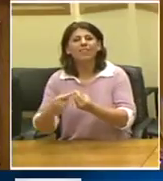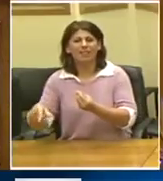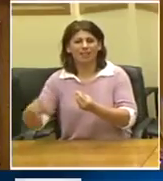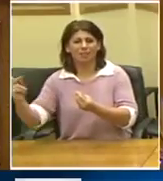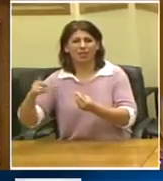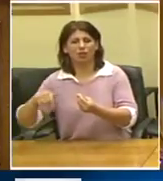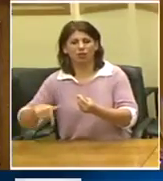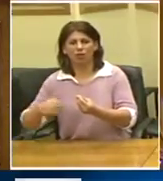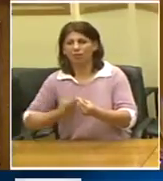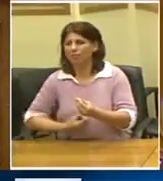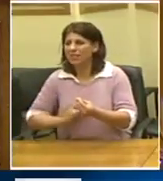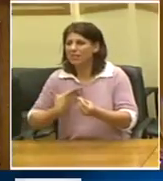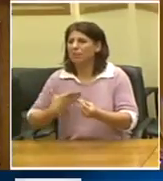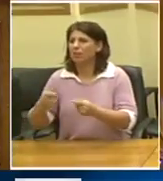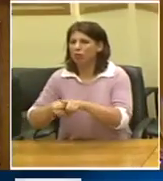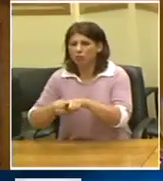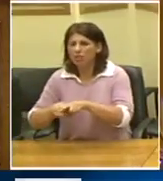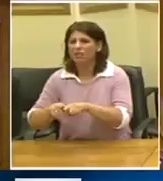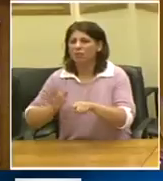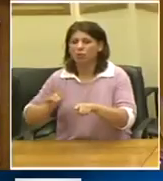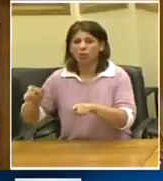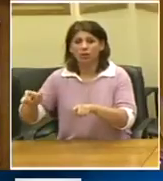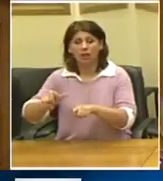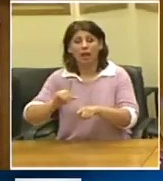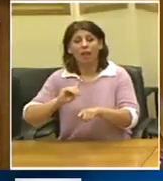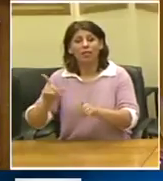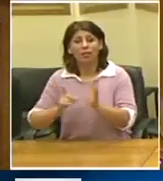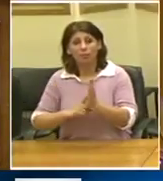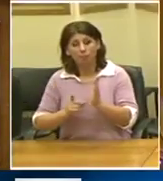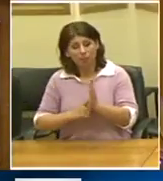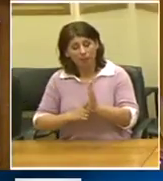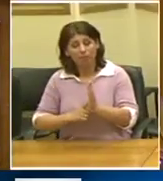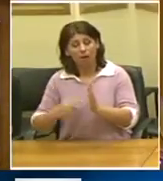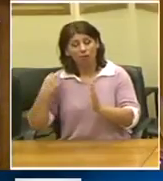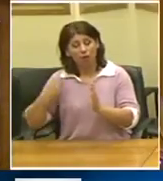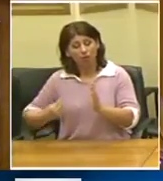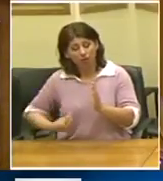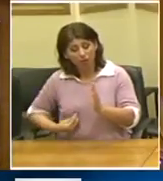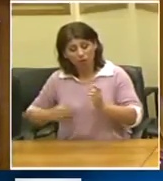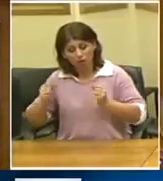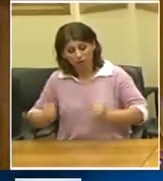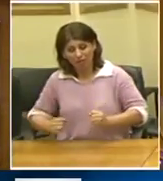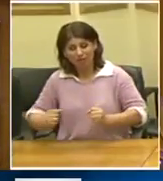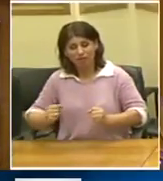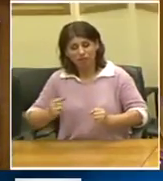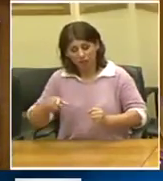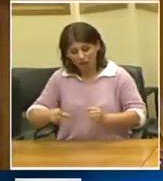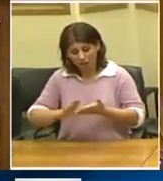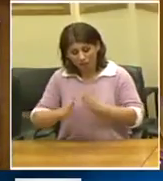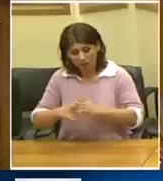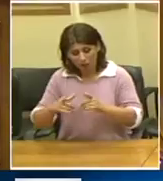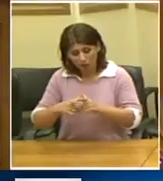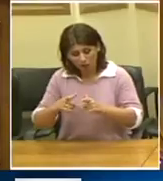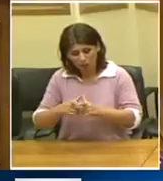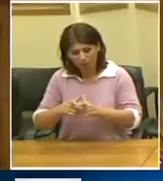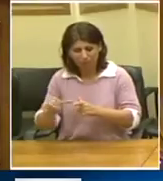τα ζητήματα που αφορούν τον πολίτη. Δεν μπορεί όμως και δεν πρέπει η βουλευτική έδρα ή το κάθε δημόσιο αξίωμα να είναι αυτός ο σκοπός. Αυτές οι πρακτικές δοκιμάστηκαν, απέτυχαν και έφεραν τη χώρα